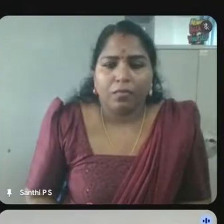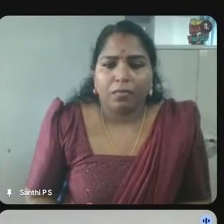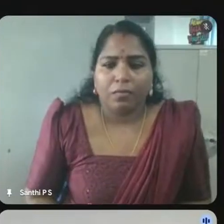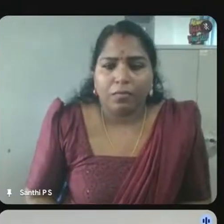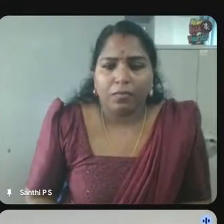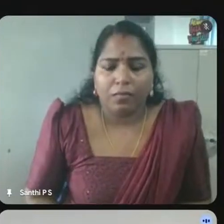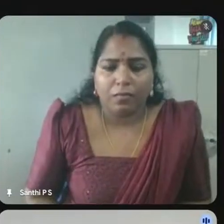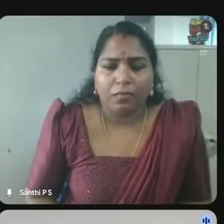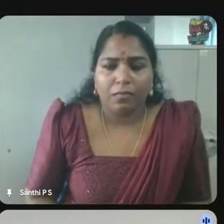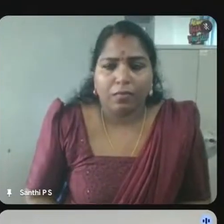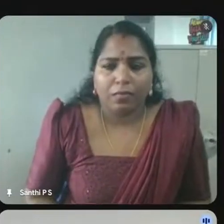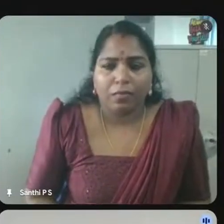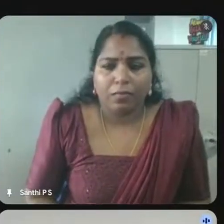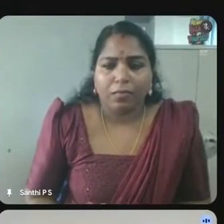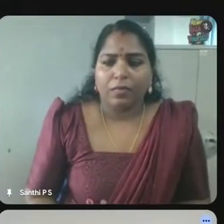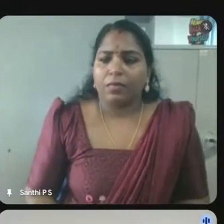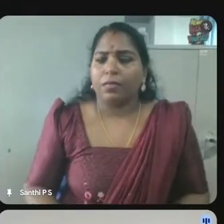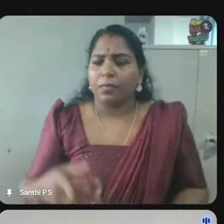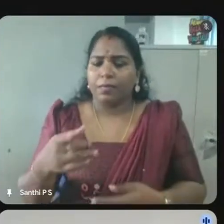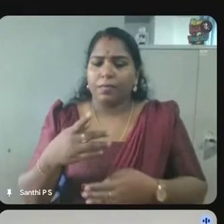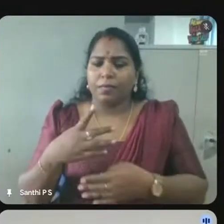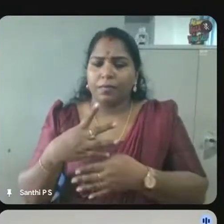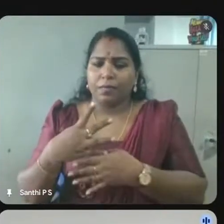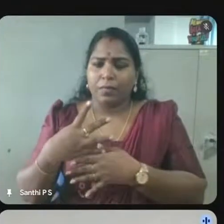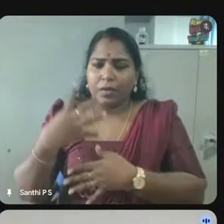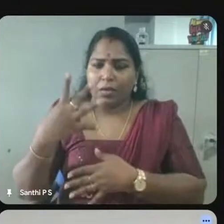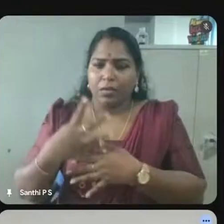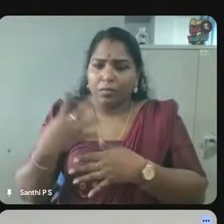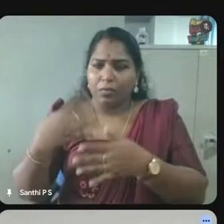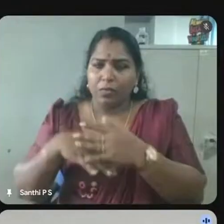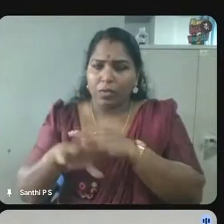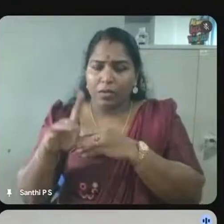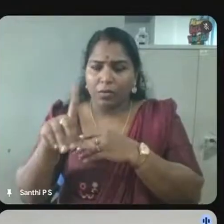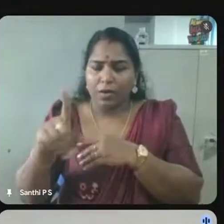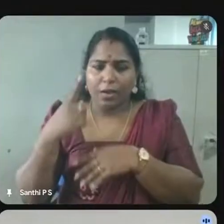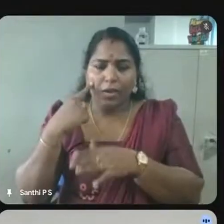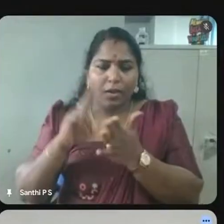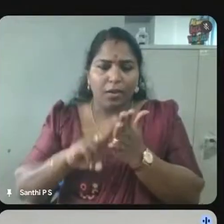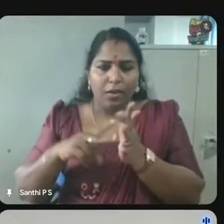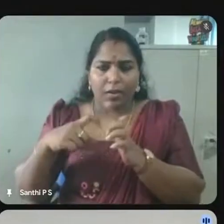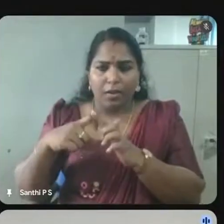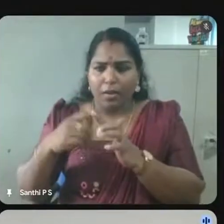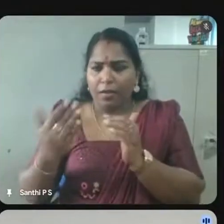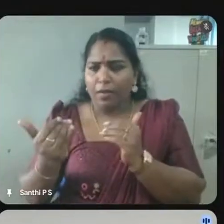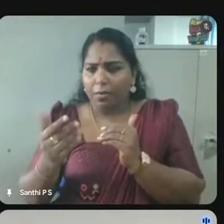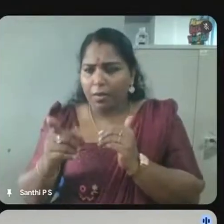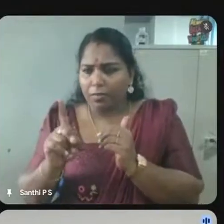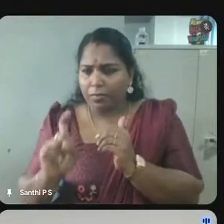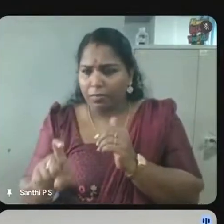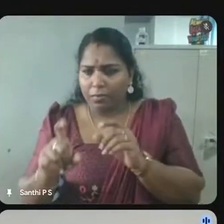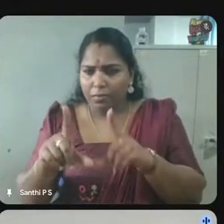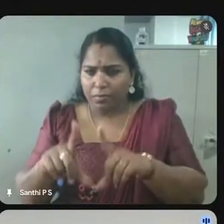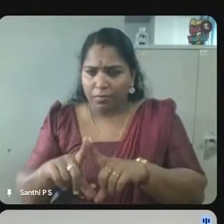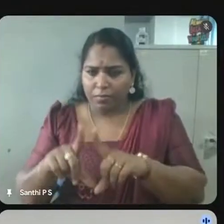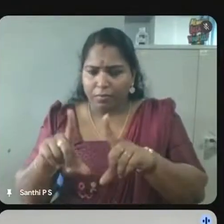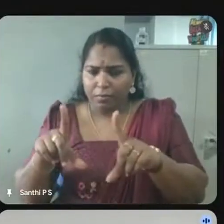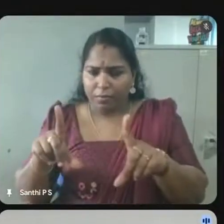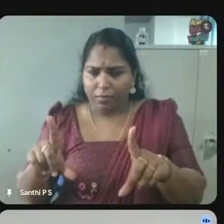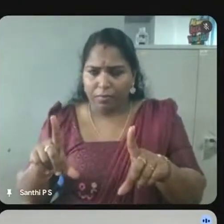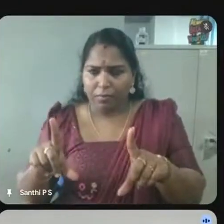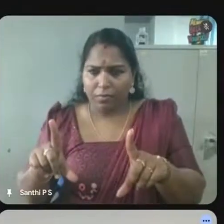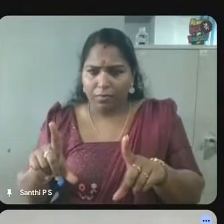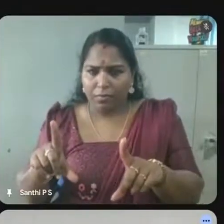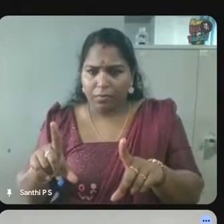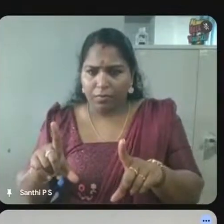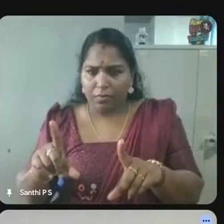അതുപോലെ തന്നെ ചാറ്റ് ബോക്സിൽ ഒരു ലിങ്കും കൂടെ ഷെയർ ചെയ്തിട്ടുണ്ട്. അതും ഓപ്പൺ ചെയ്ത ചോദ്യാവലി പൂരിപ്പിക്കണമേ എന്ന് ഒരിക്കൽ